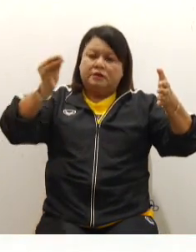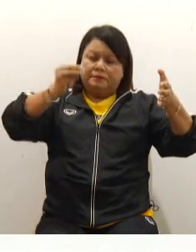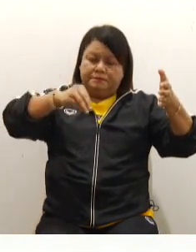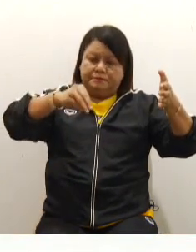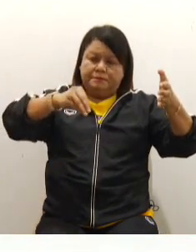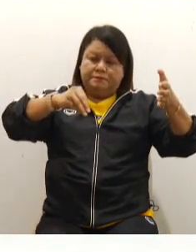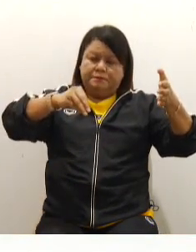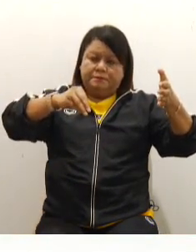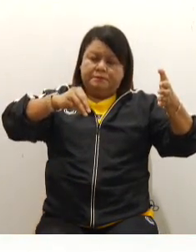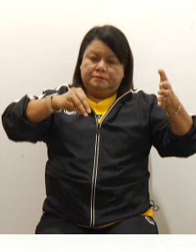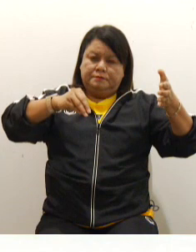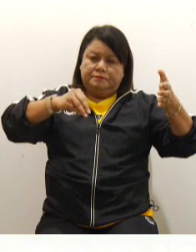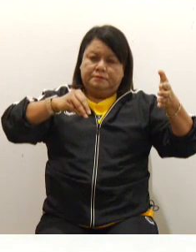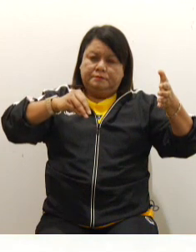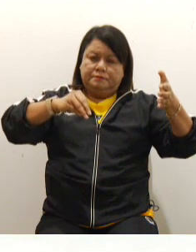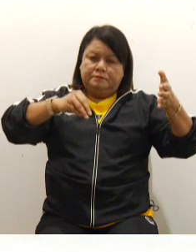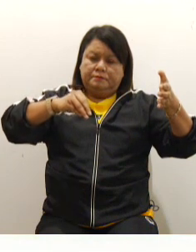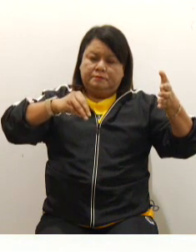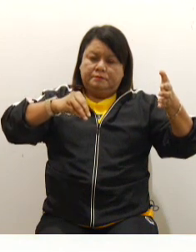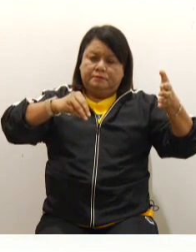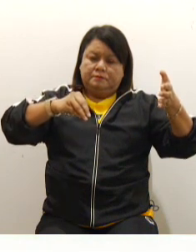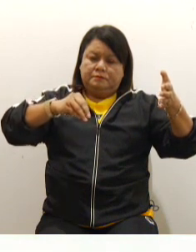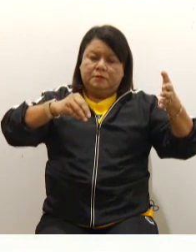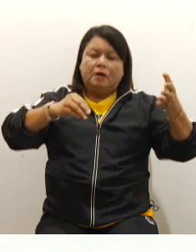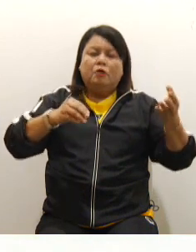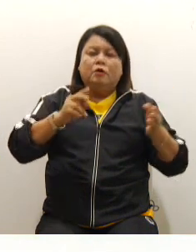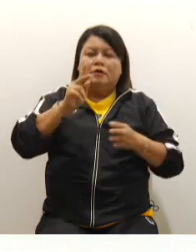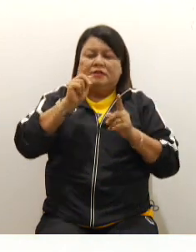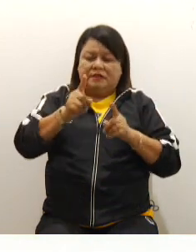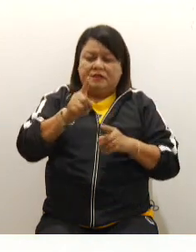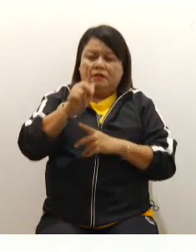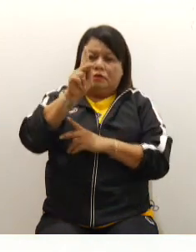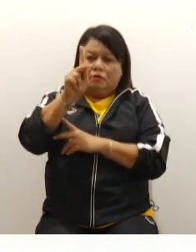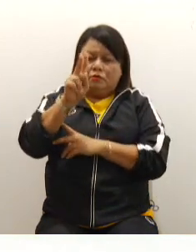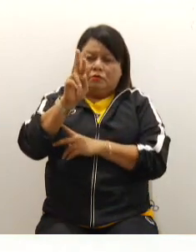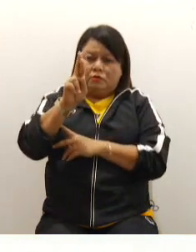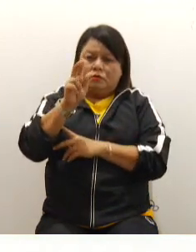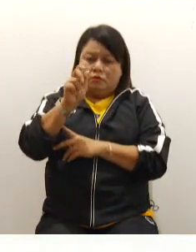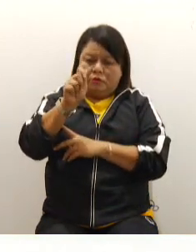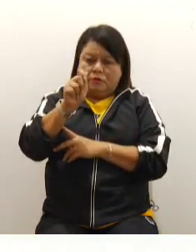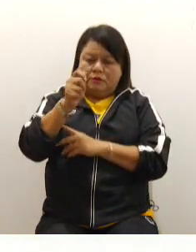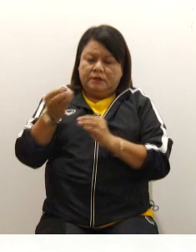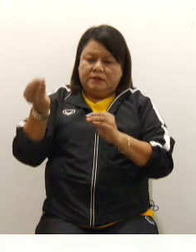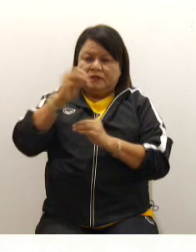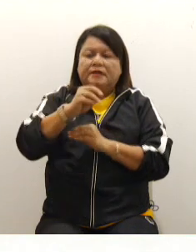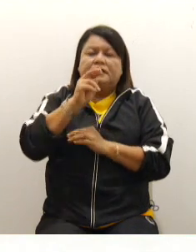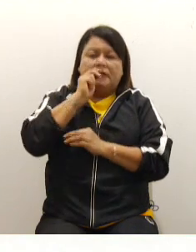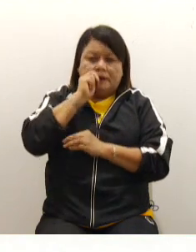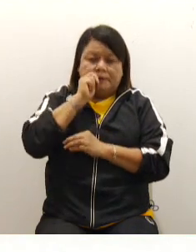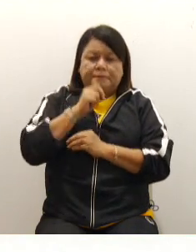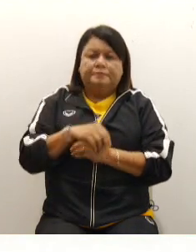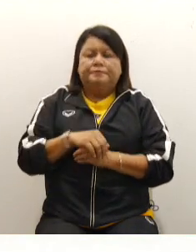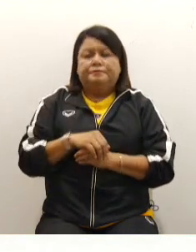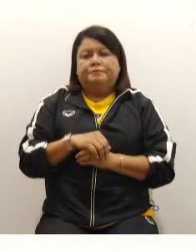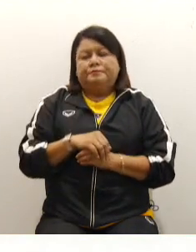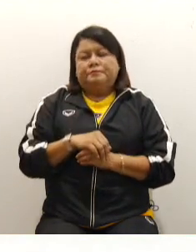แล้วก็คือว่าจะต้องเอากรดใส่น้ำใช่ไหมคะเอากรดใส่น้ำแต่ทุกคนเนี่ยจำได้ท่องเป็นนกเป็นก